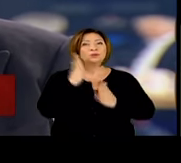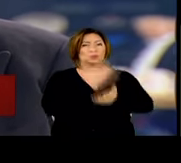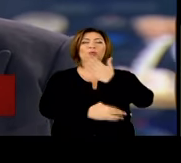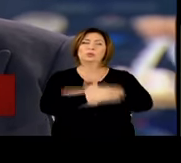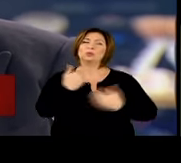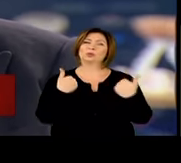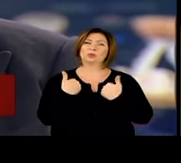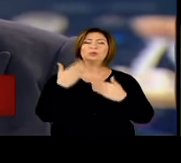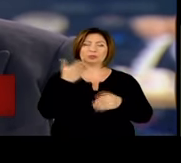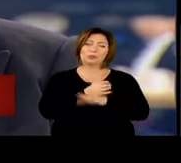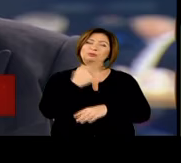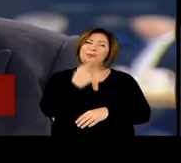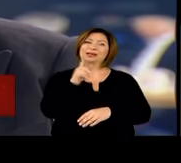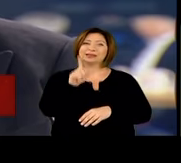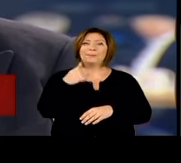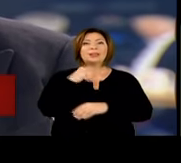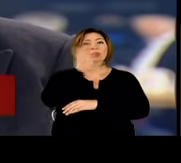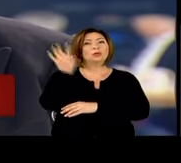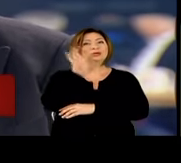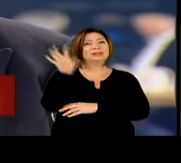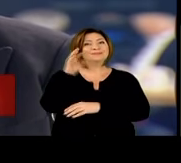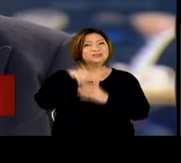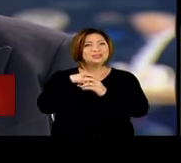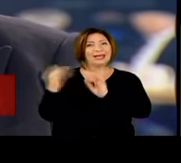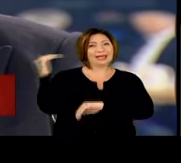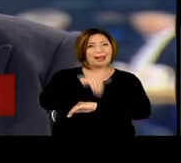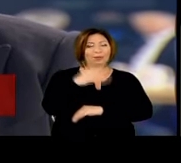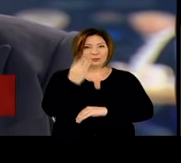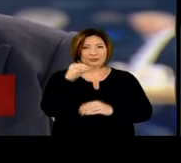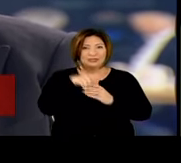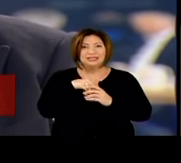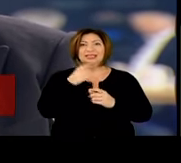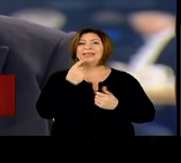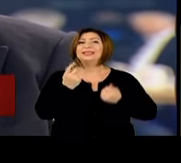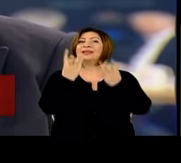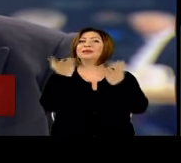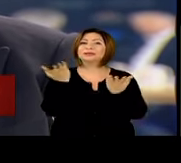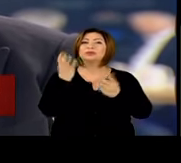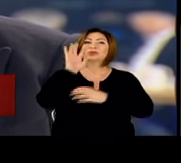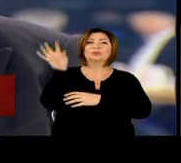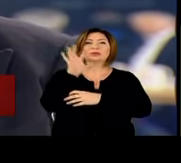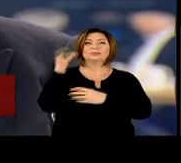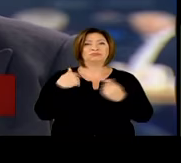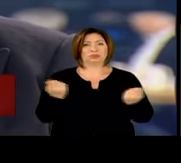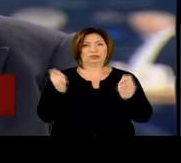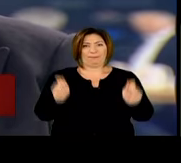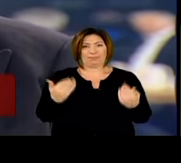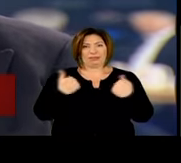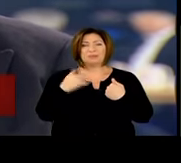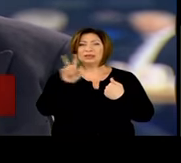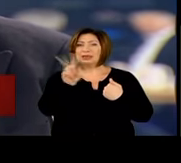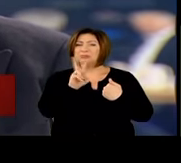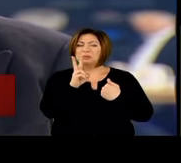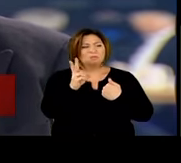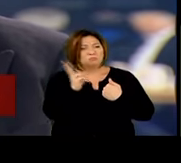yorulduk daha doğrusu. Ben turizmden gelme olduğum için yıllardır turizmle iştigal ettim. 20 küsür